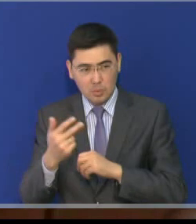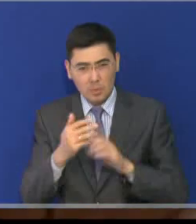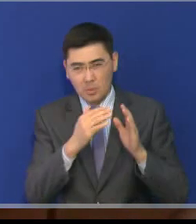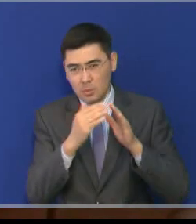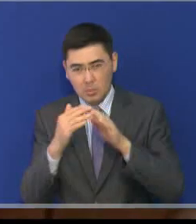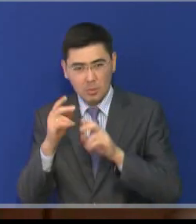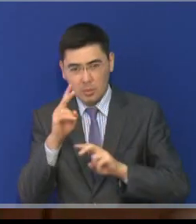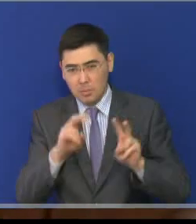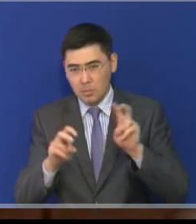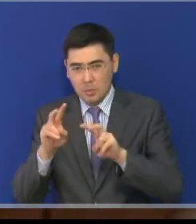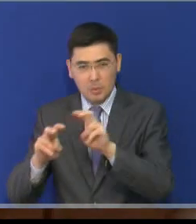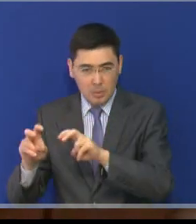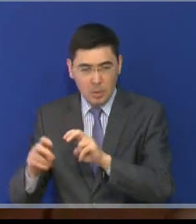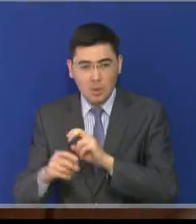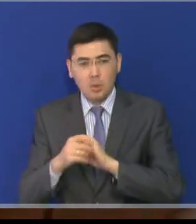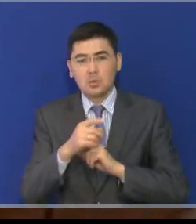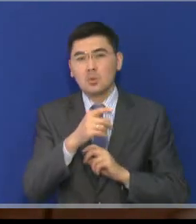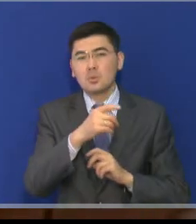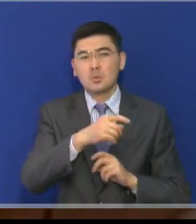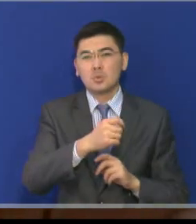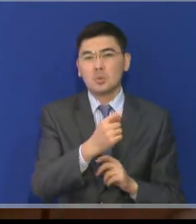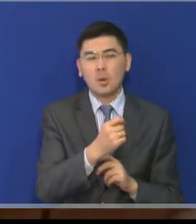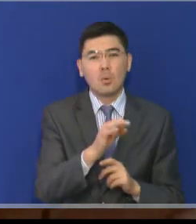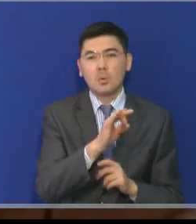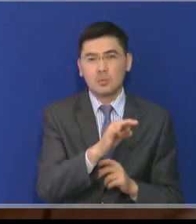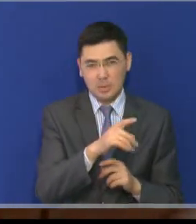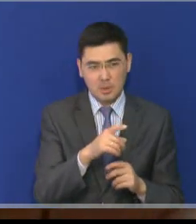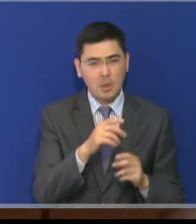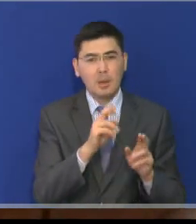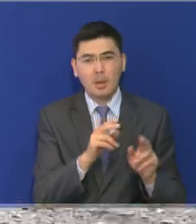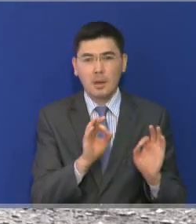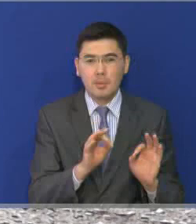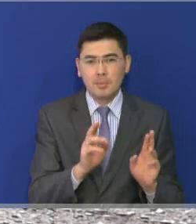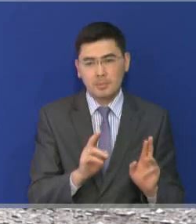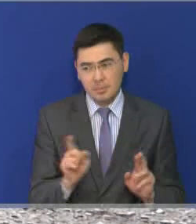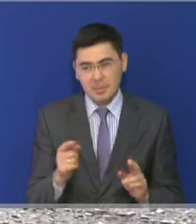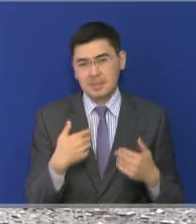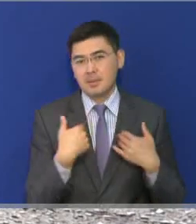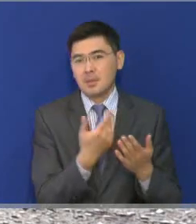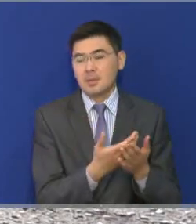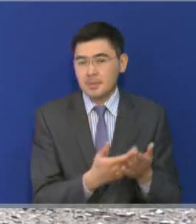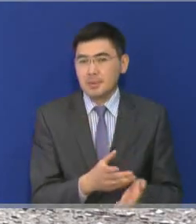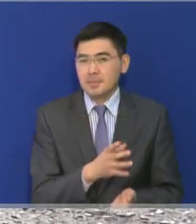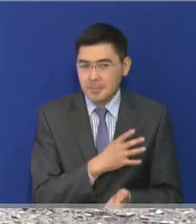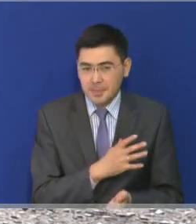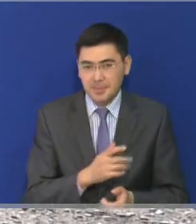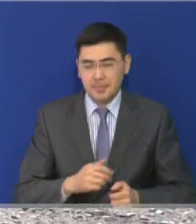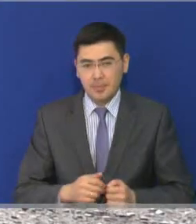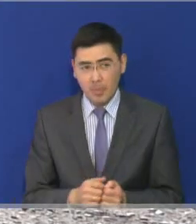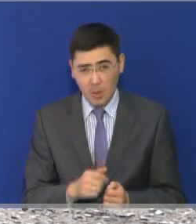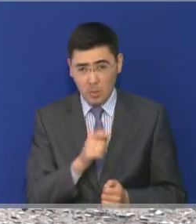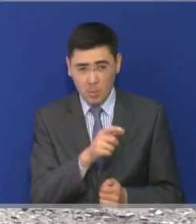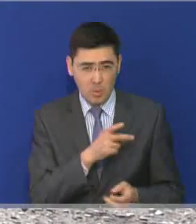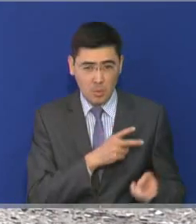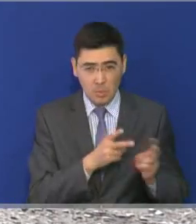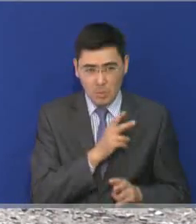тексерілді. 11 жер үйдің иесіне өрт қауіпсіздігі шаралары туралы ұсыныстар берілді. Өткен жылу маусымында өрт салдарынан көз жұмған